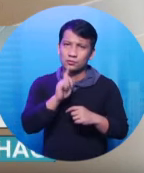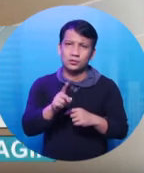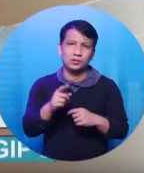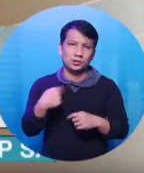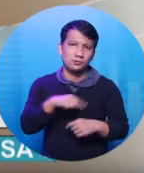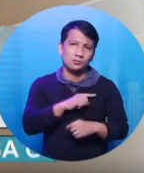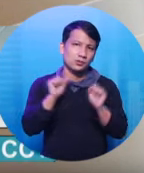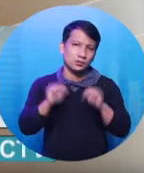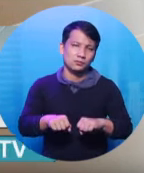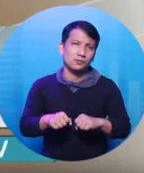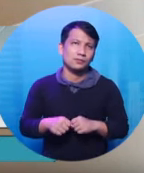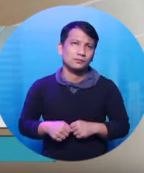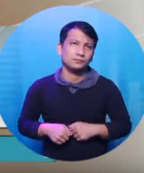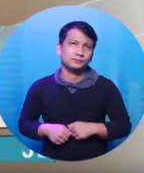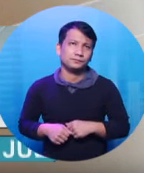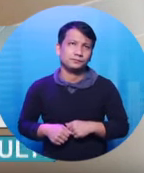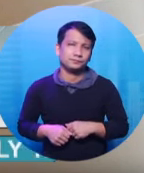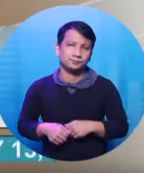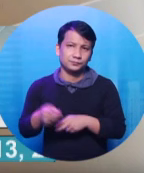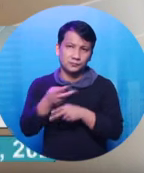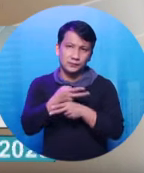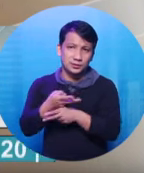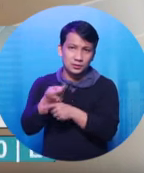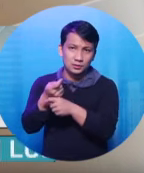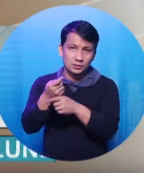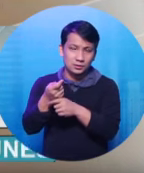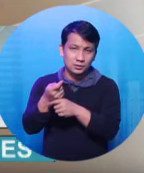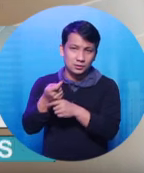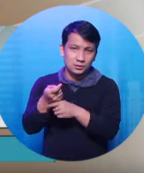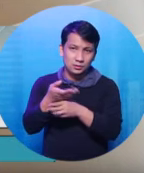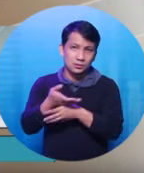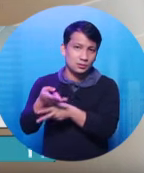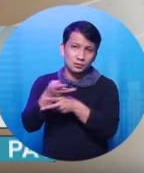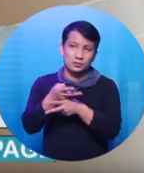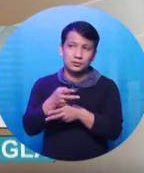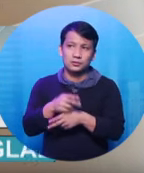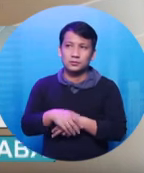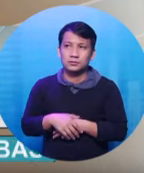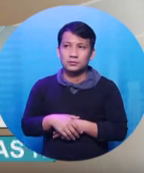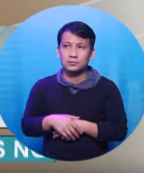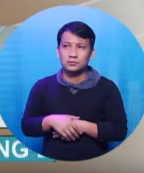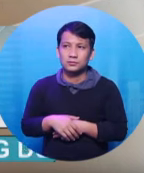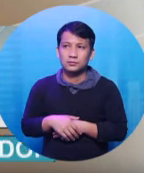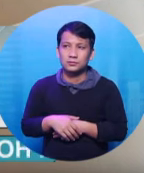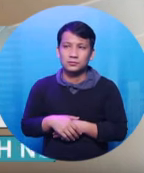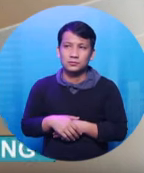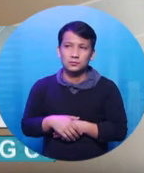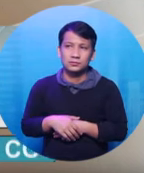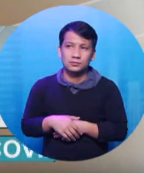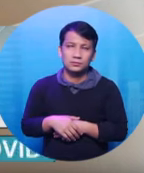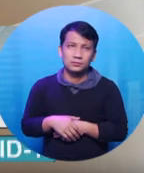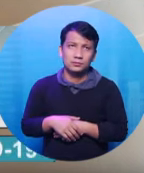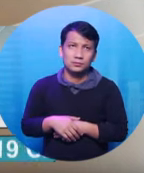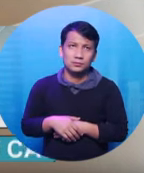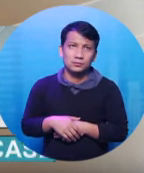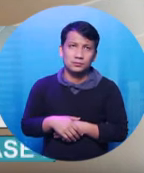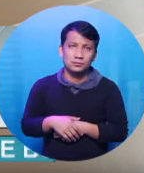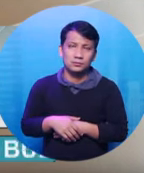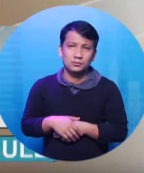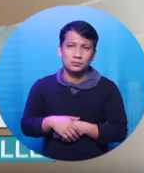inyo, ha? Opo. Ingat po kayo palagi, madam. Pwede pong ano po na,